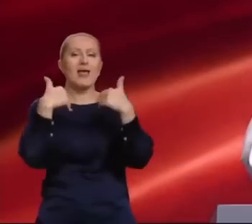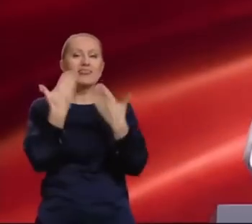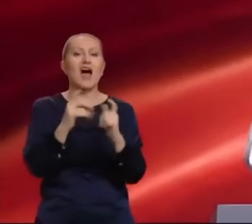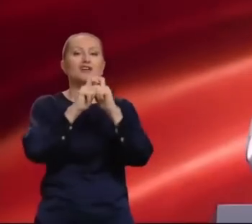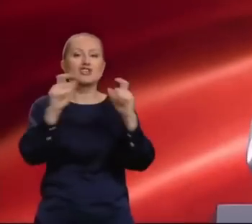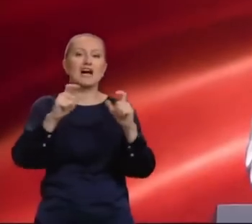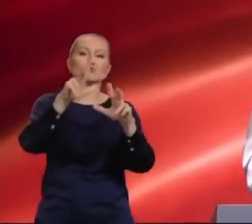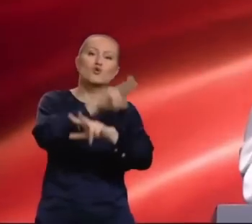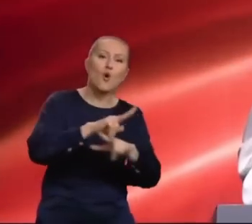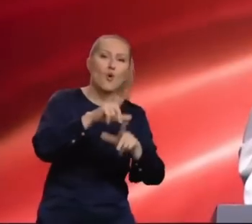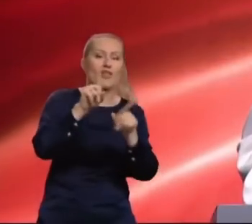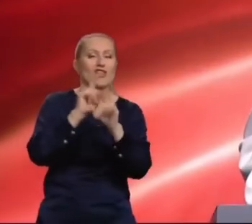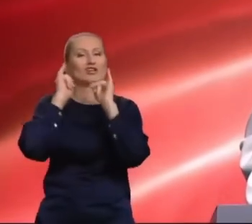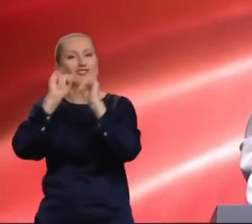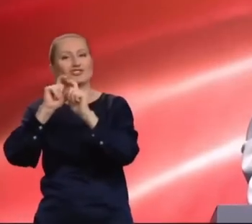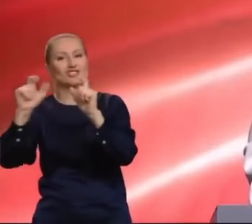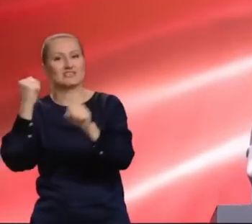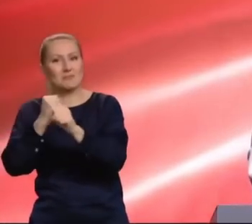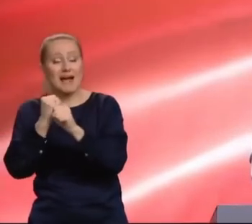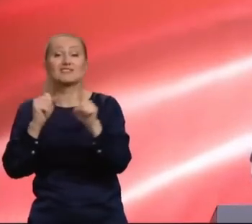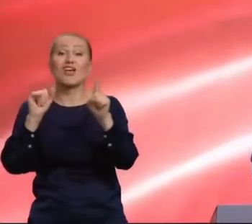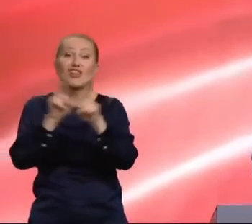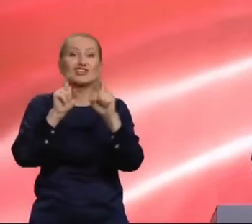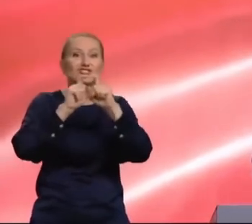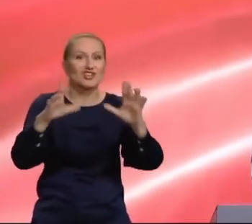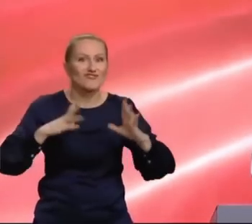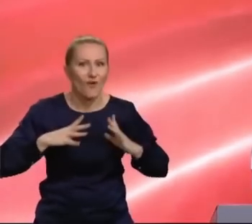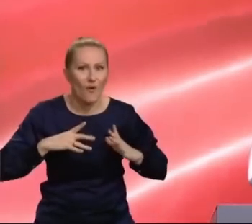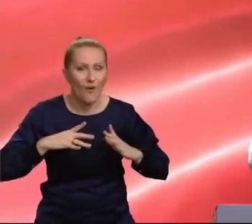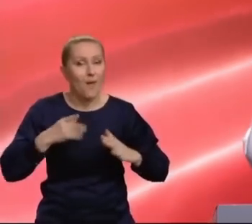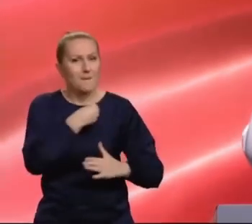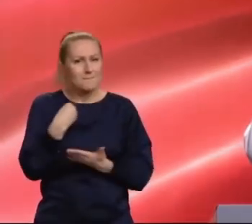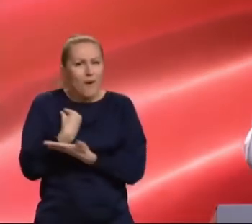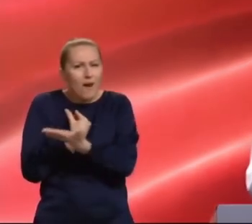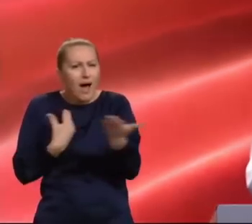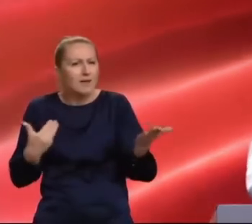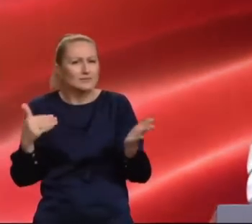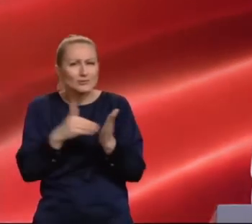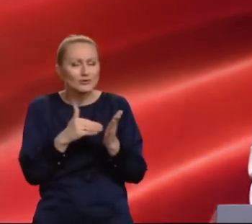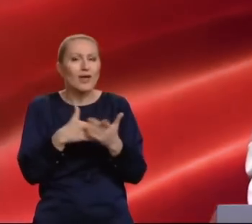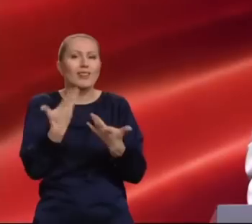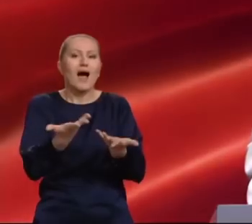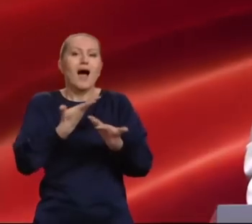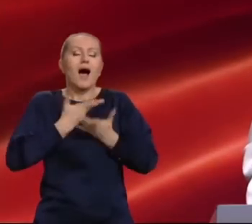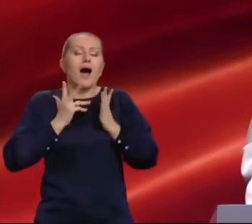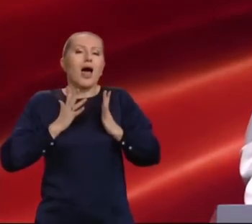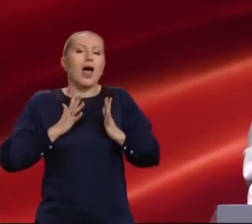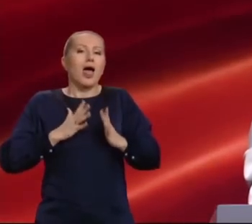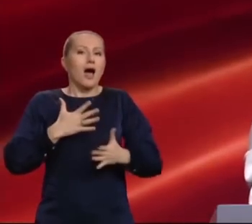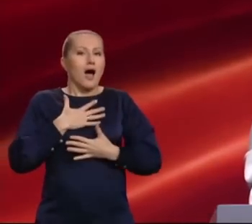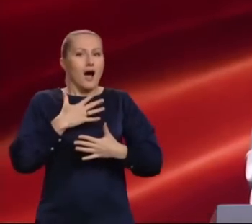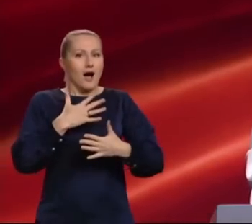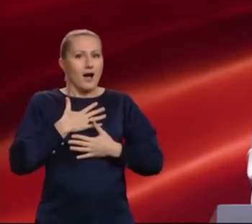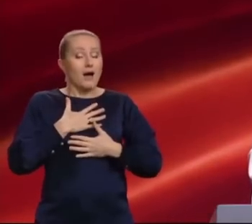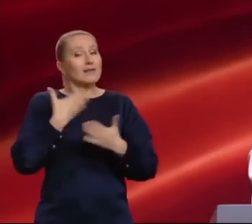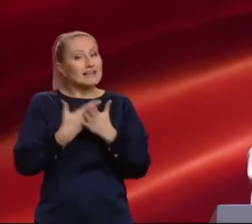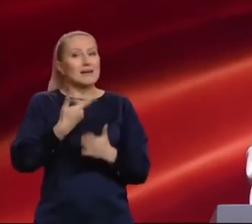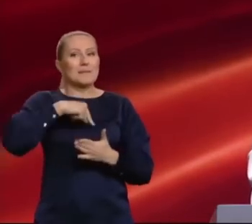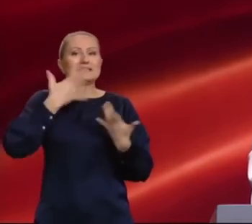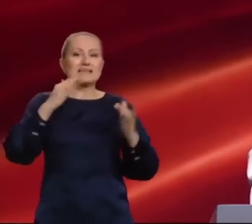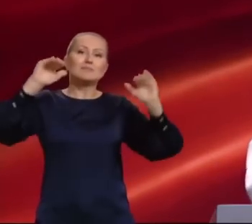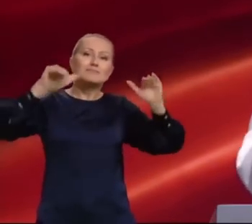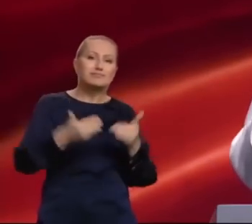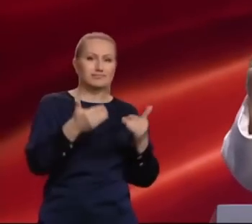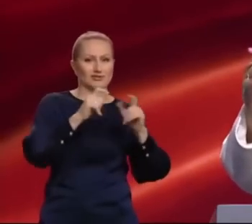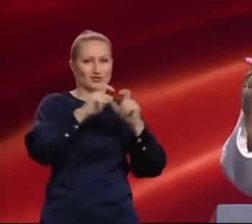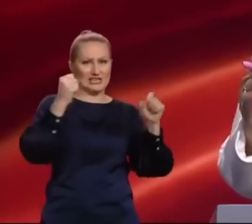na pracę, ale również na czas wolny. Polacy po prostu potrzebują trochę oddechu. Dlatego chcemy skrócić czas pracy.